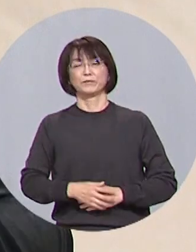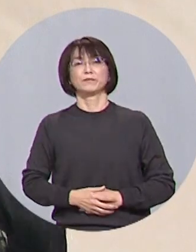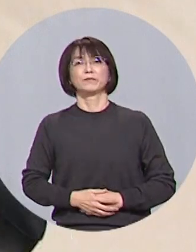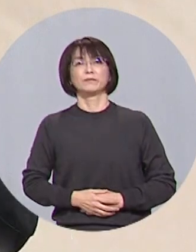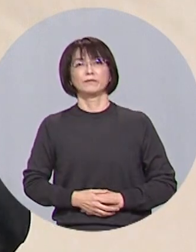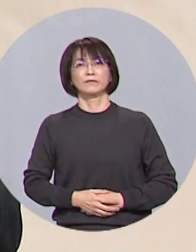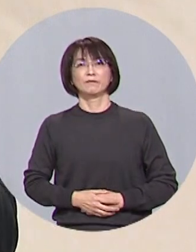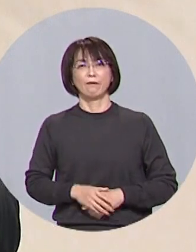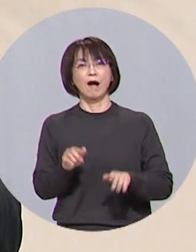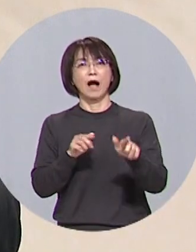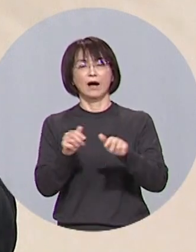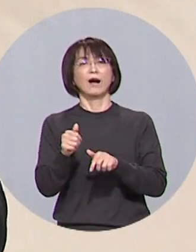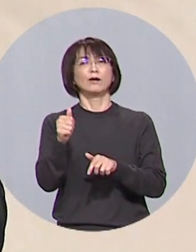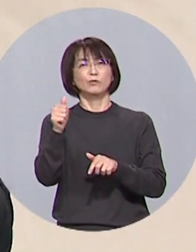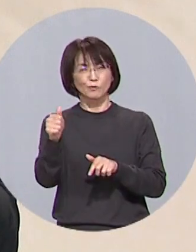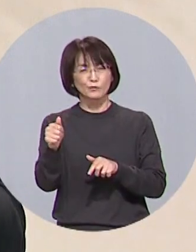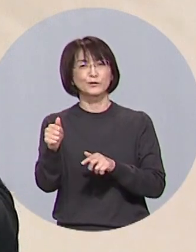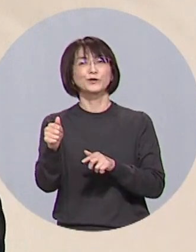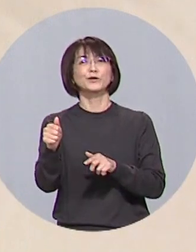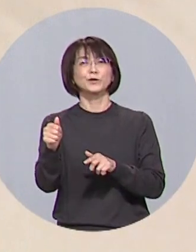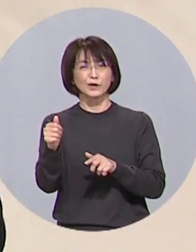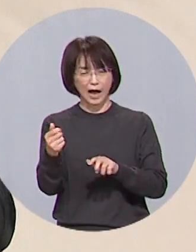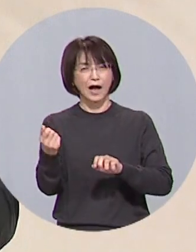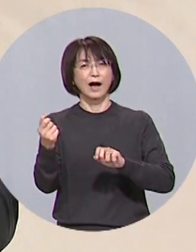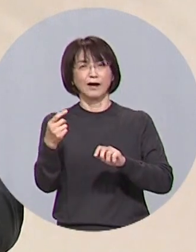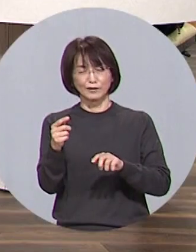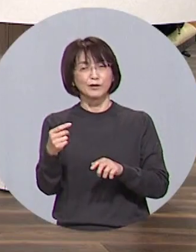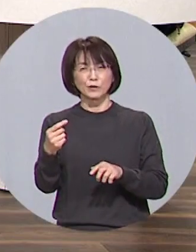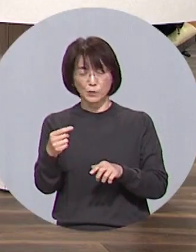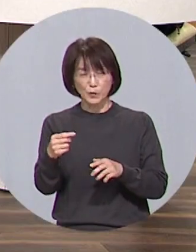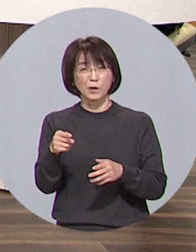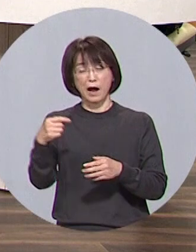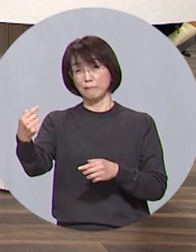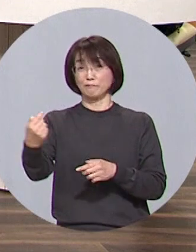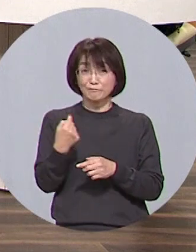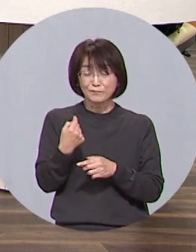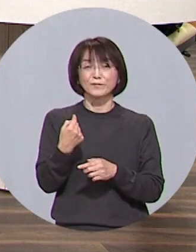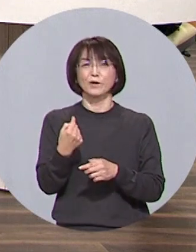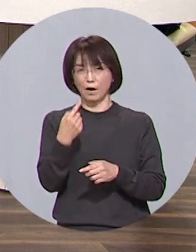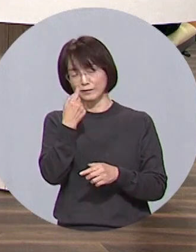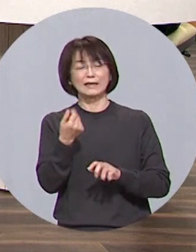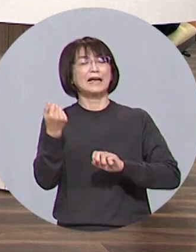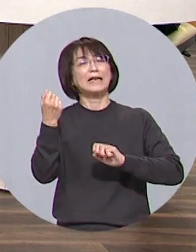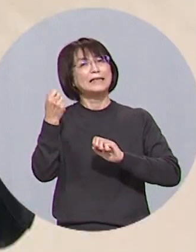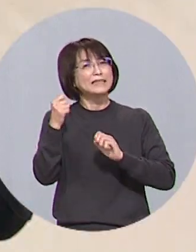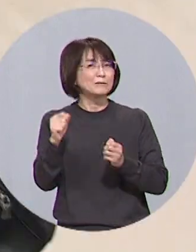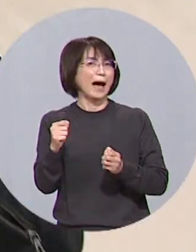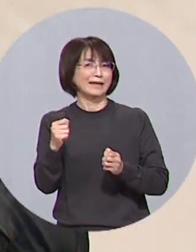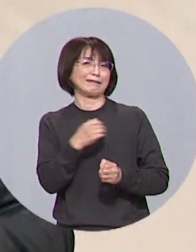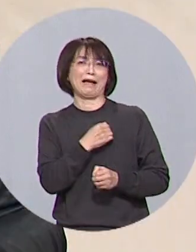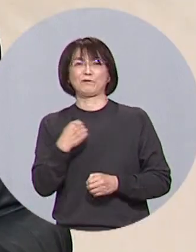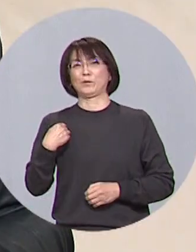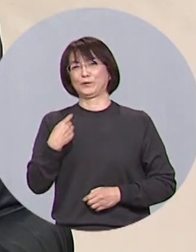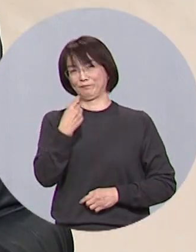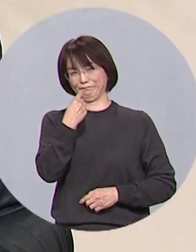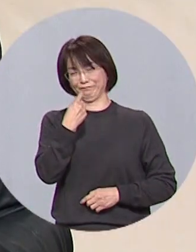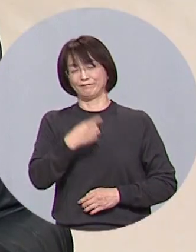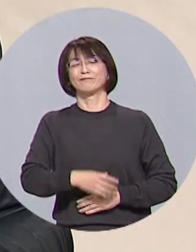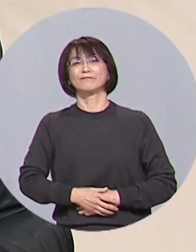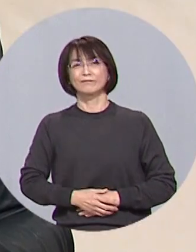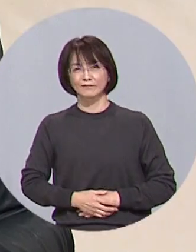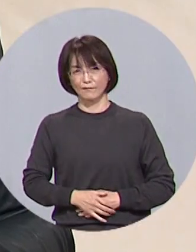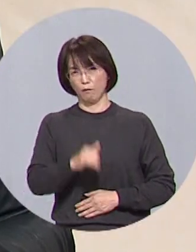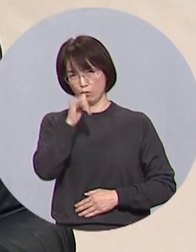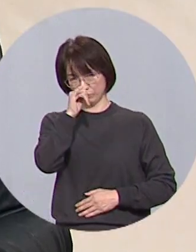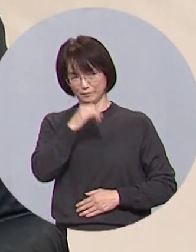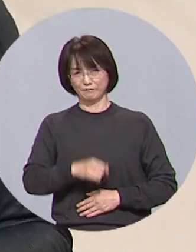さすが監督ですね。いや本当も芝居得意でしたね。 あら、そうなんですか。 ナイツの花とは全然違うんですよ。 ちょっと